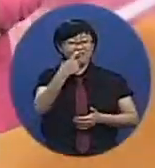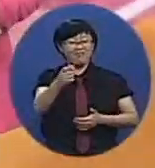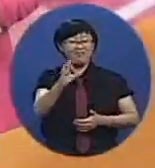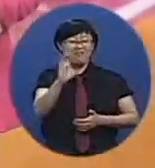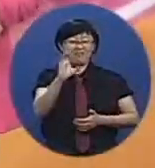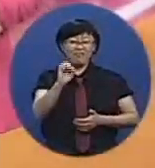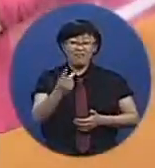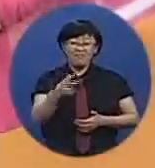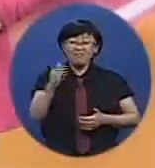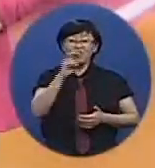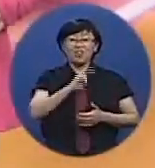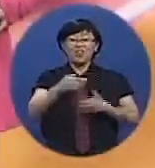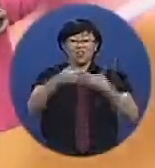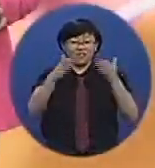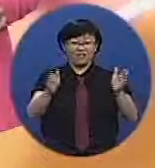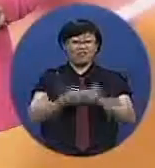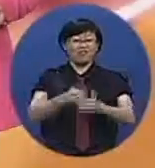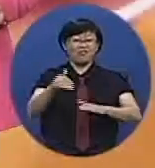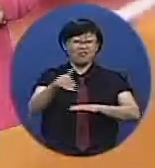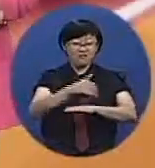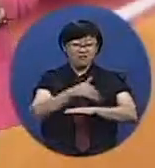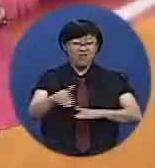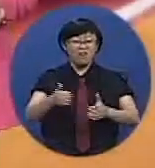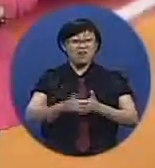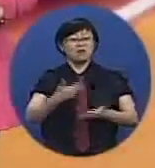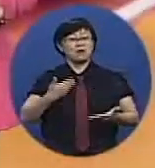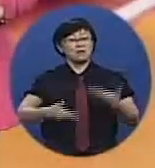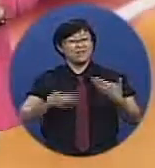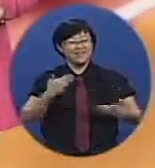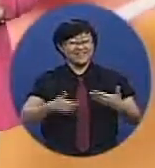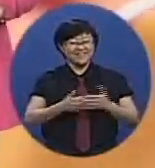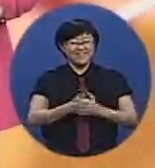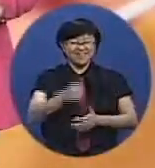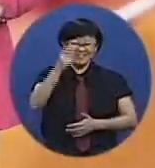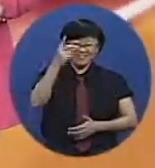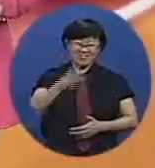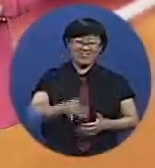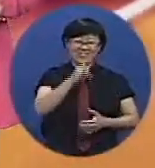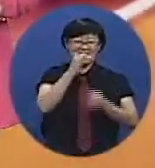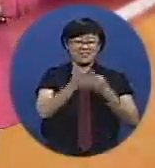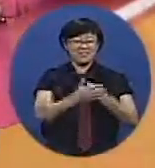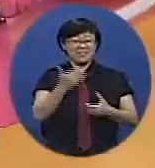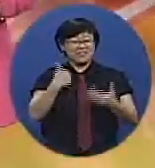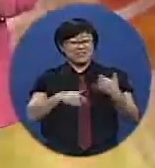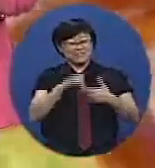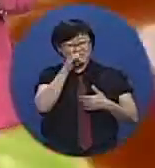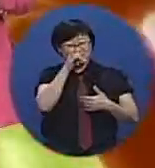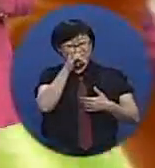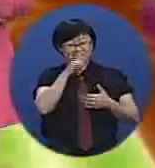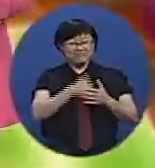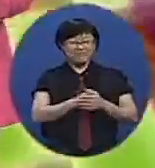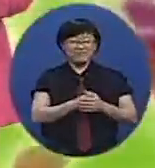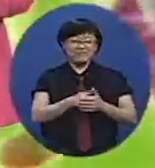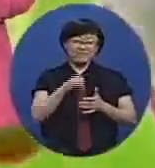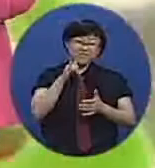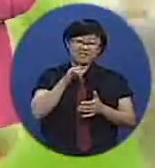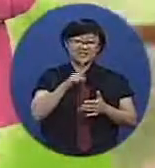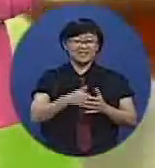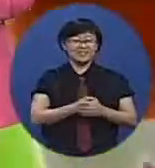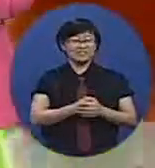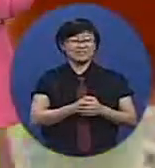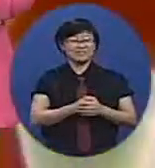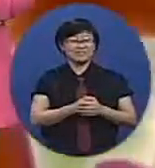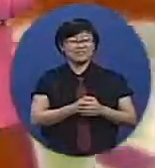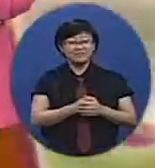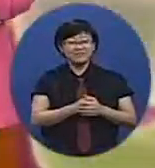사시네요. 노래 교실 다니고. 네. 여러 가지 그런데 낙을 붙이고 삽니다. 그런데 어머니 네. 한 가지